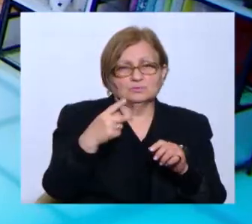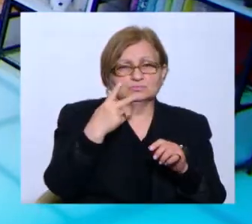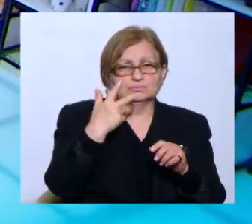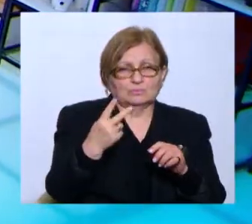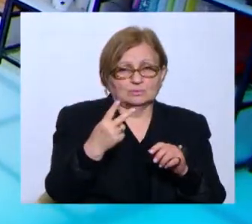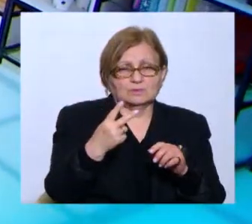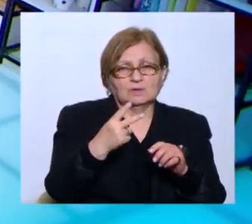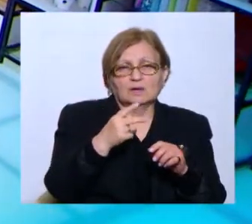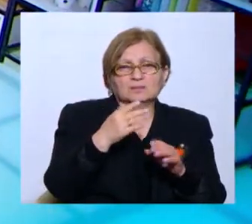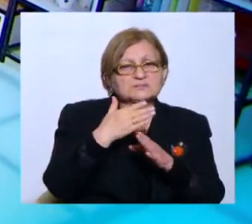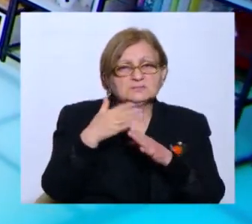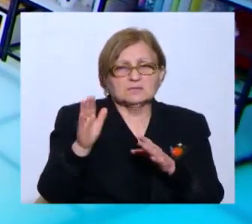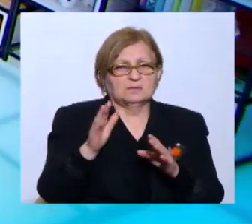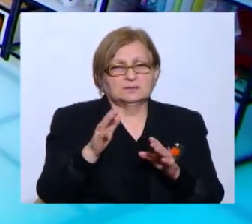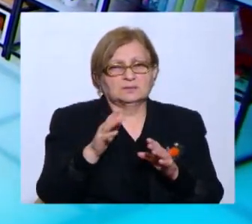ცალსახად განმარტებული